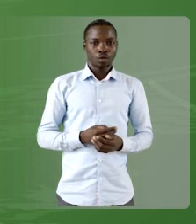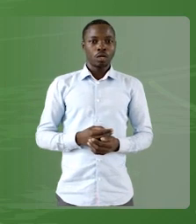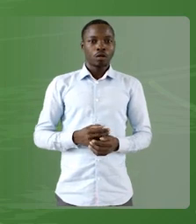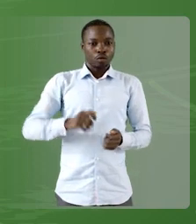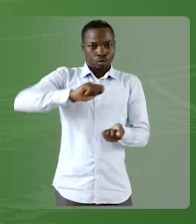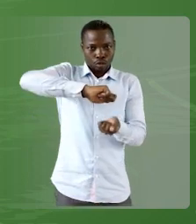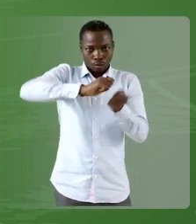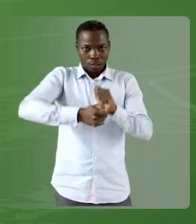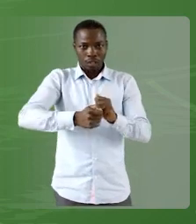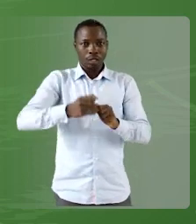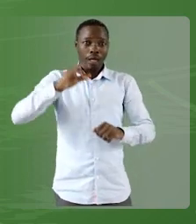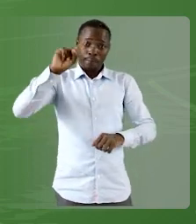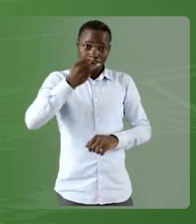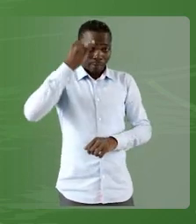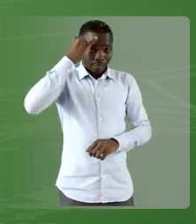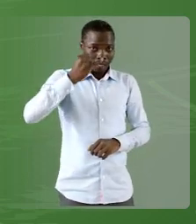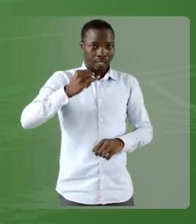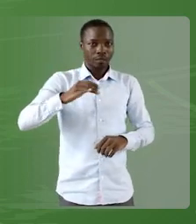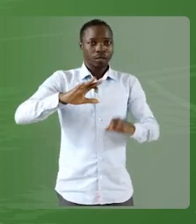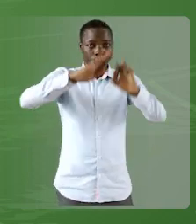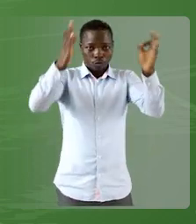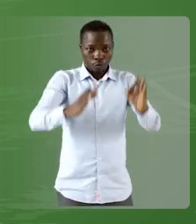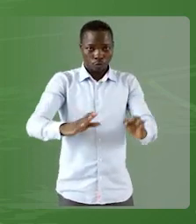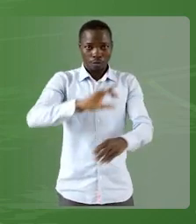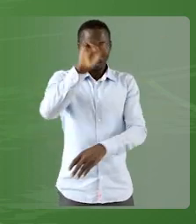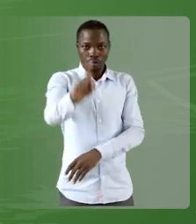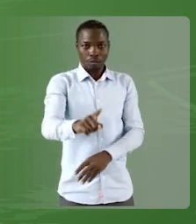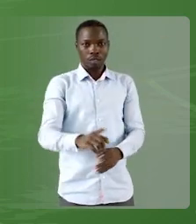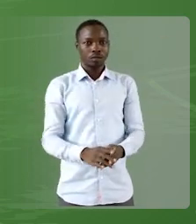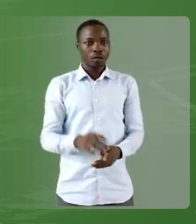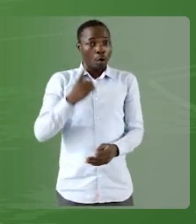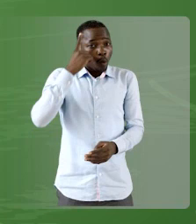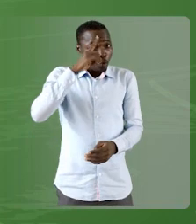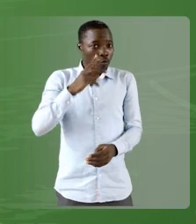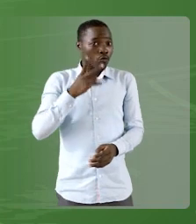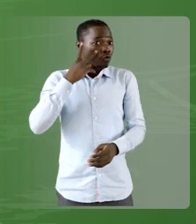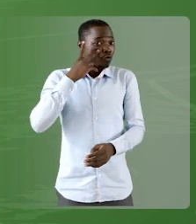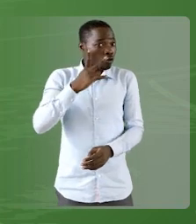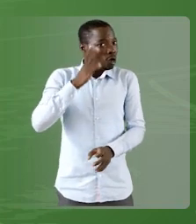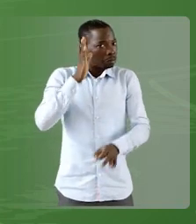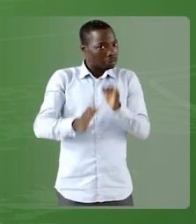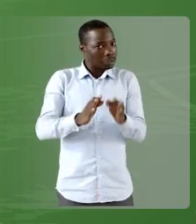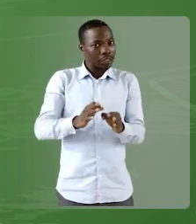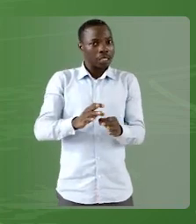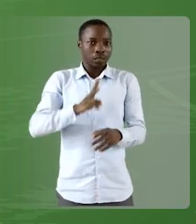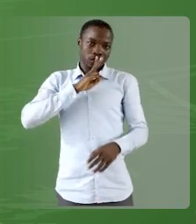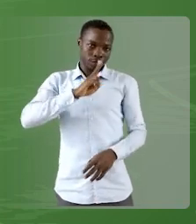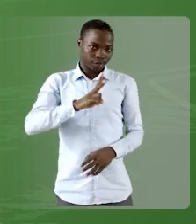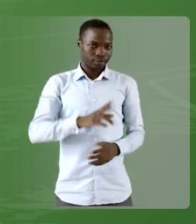mettre la première hypothèse sous la forme interrogative en vue de sa vérification.